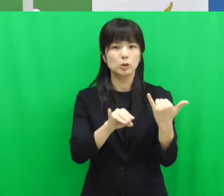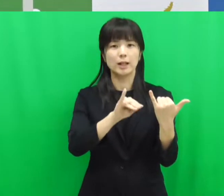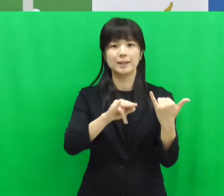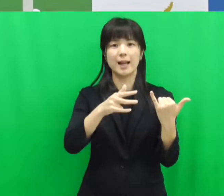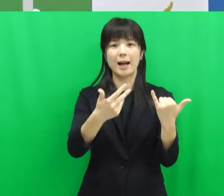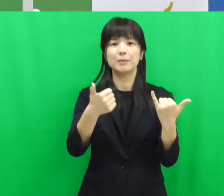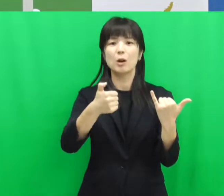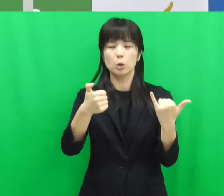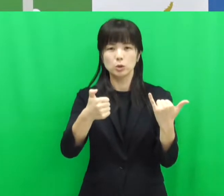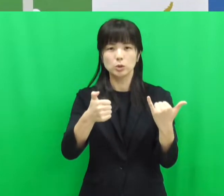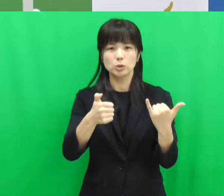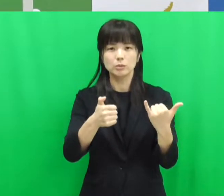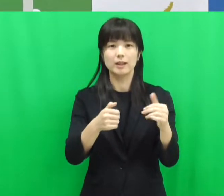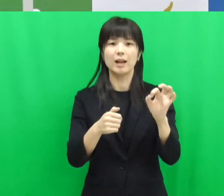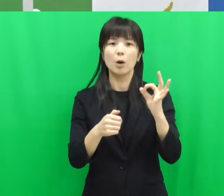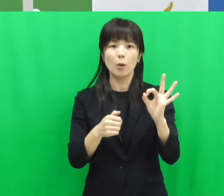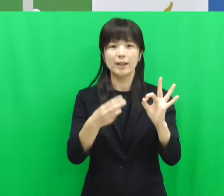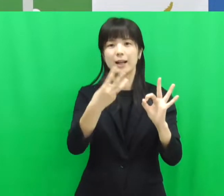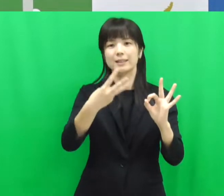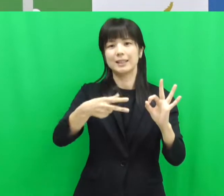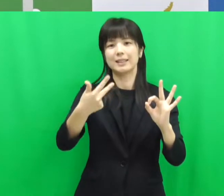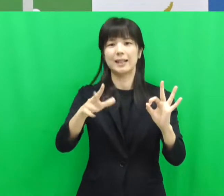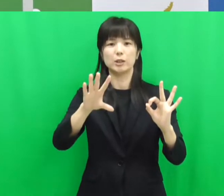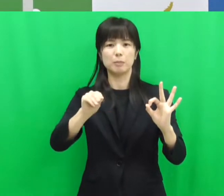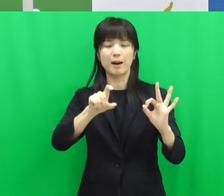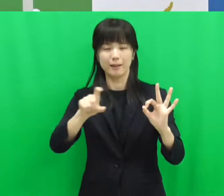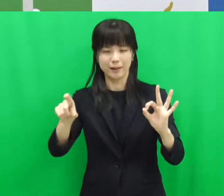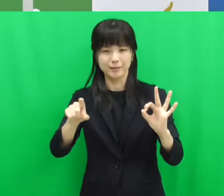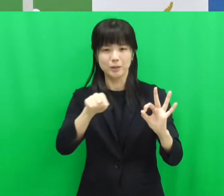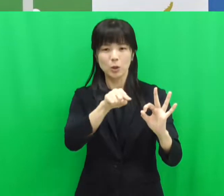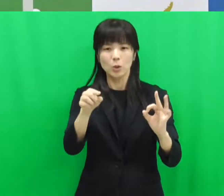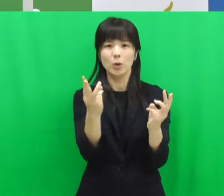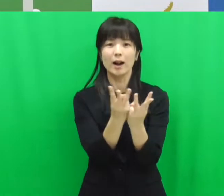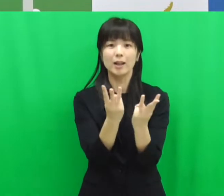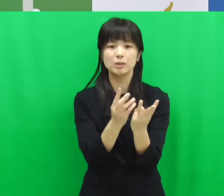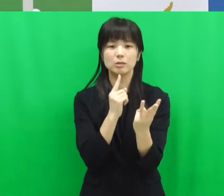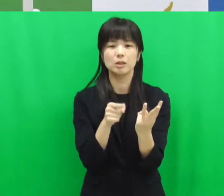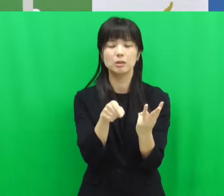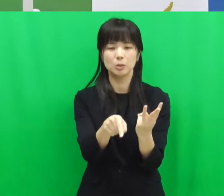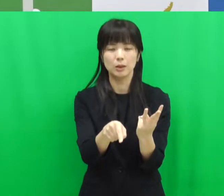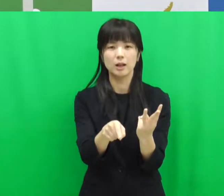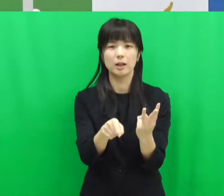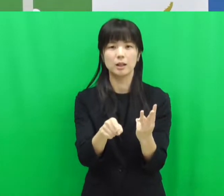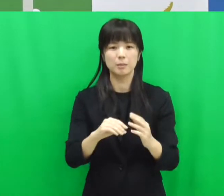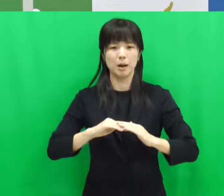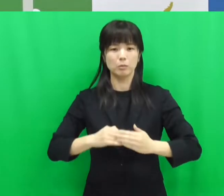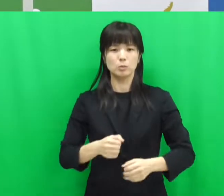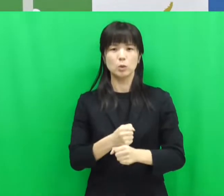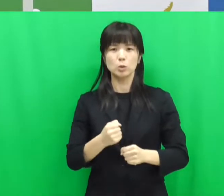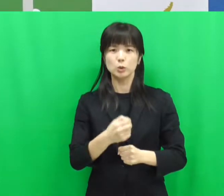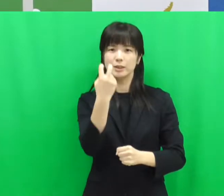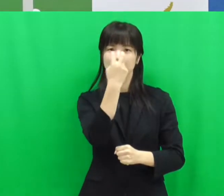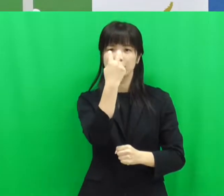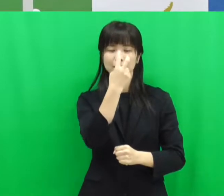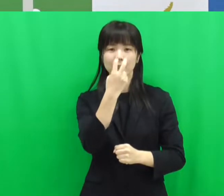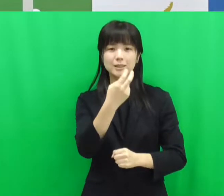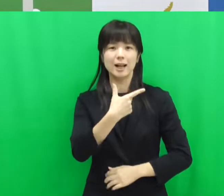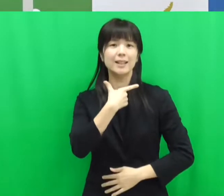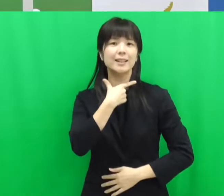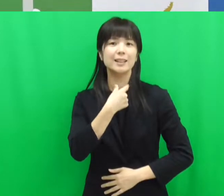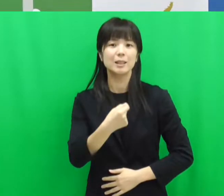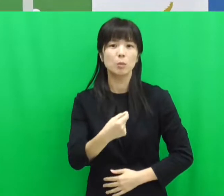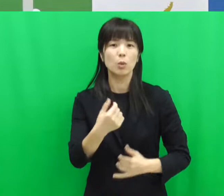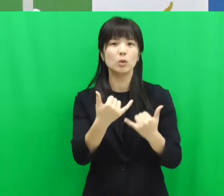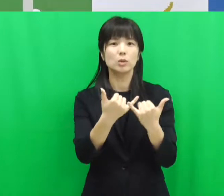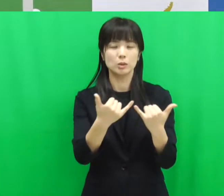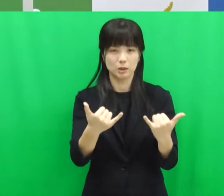3700万という数字につきましては、不妊検査を、希望する方、